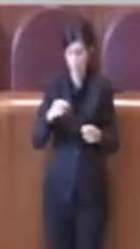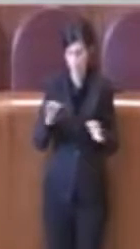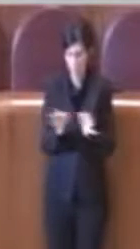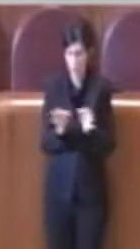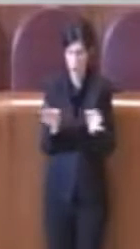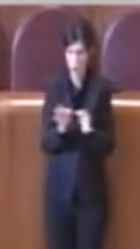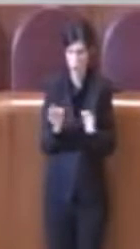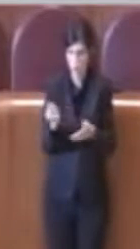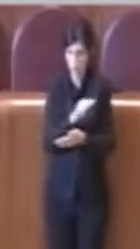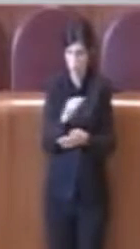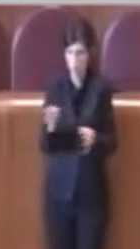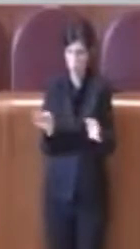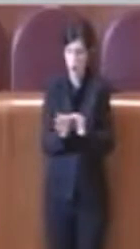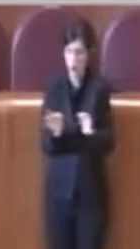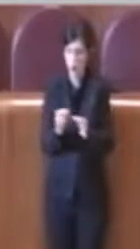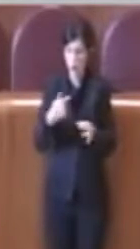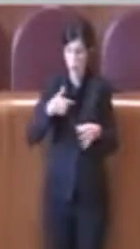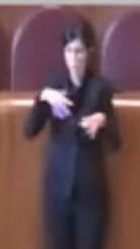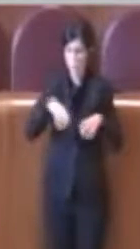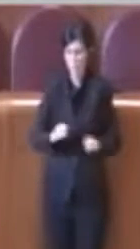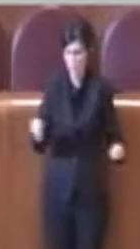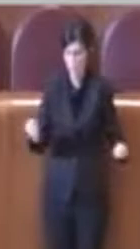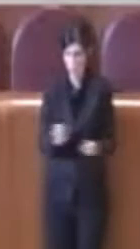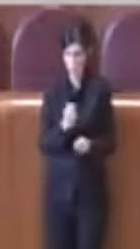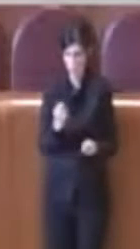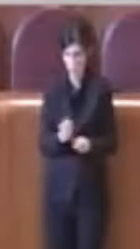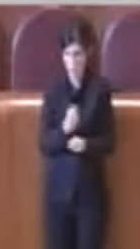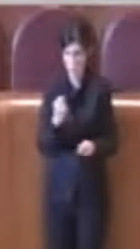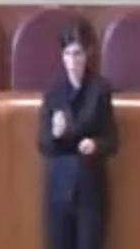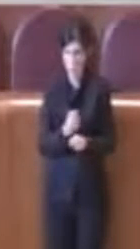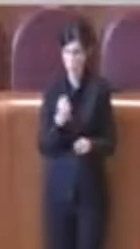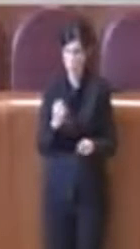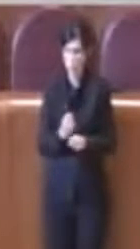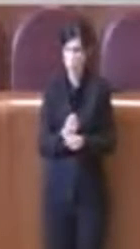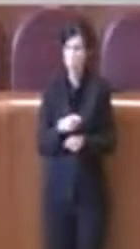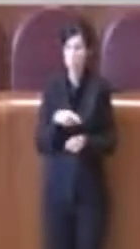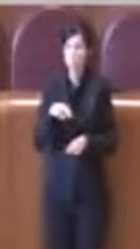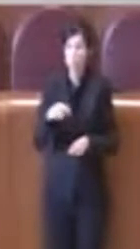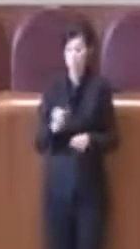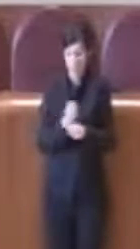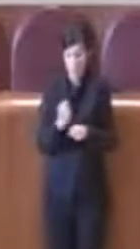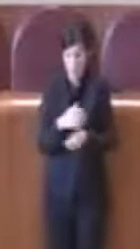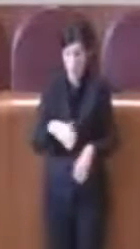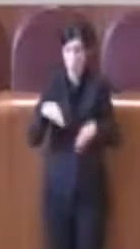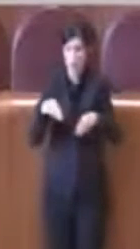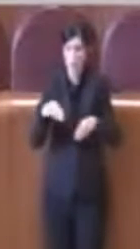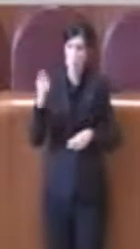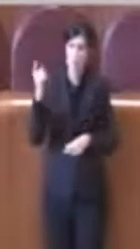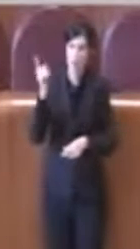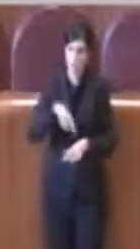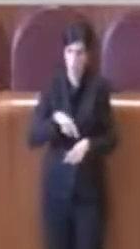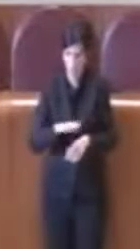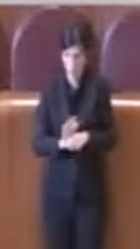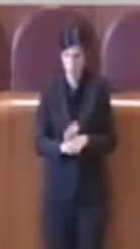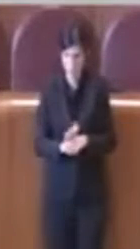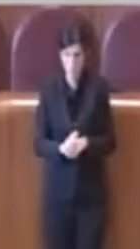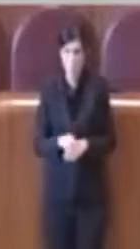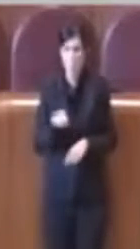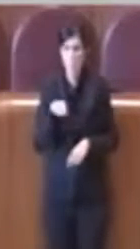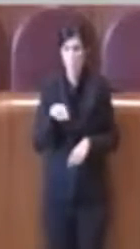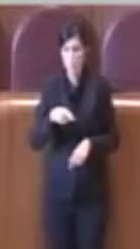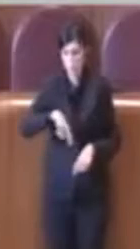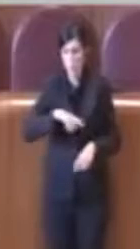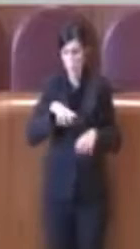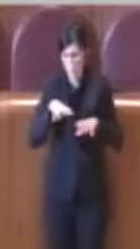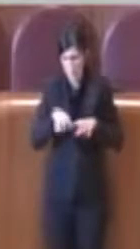ci impegneremo nel lavoro che comincerà già da domani e che ci siamo impegnati a fare.